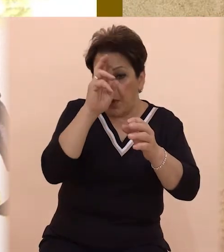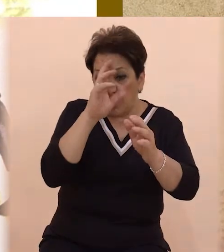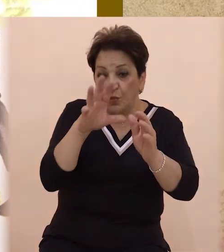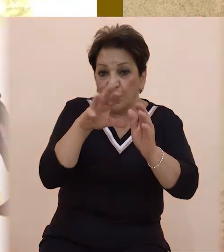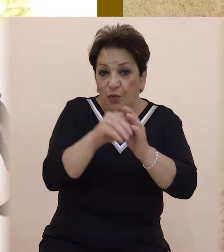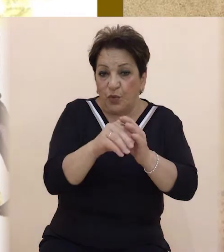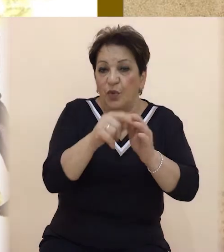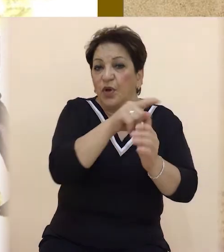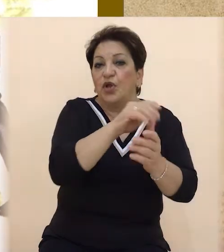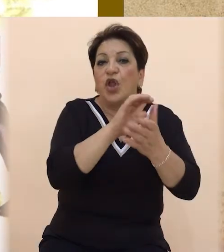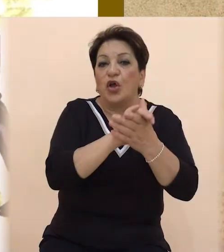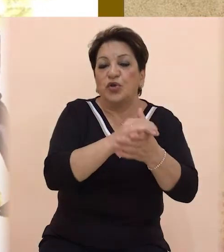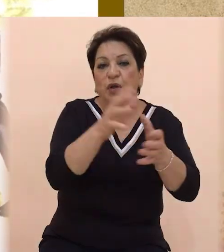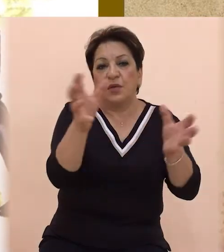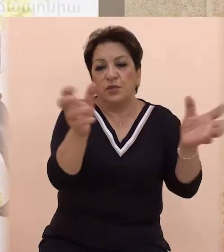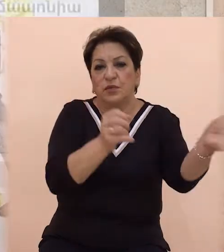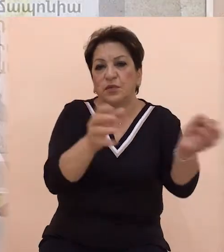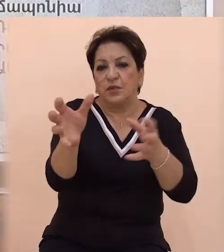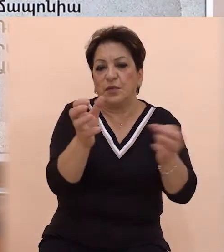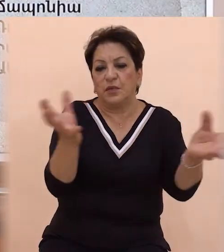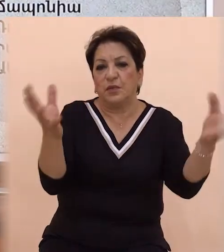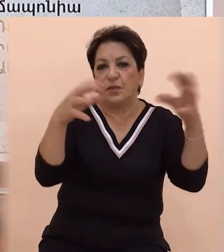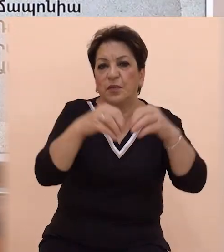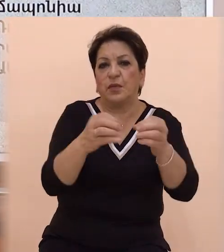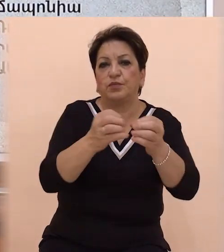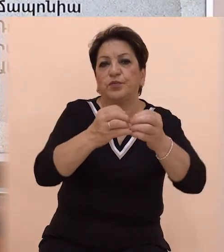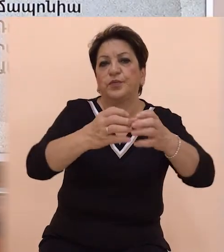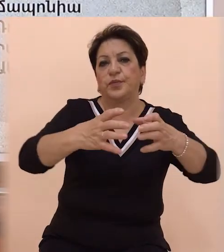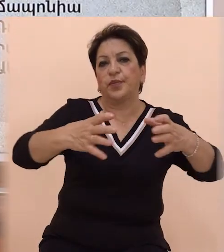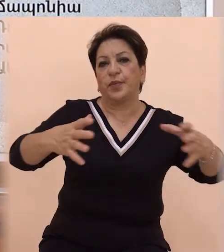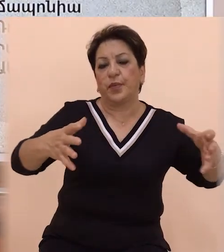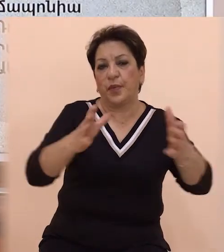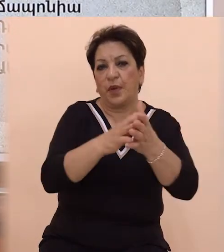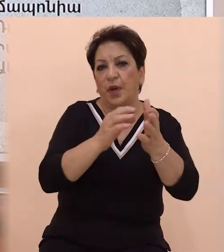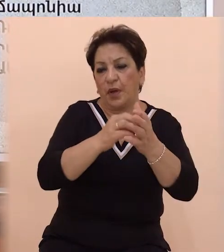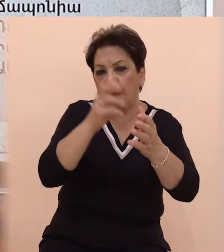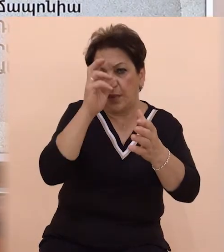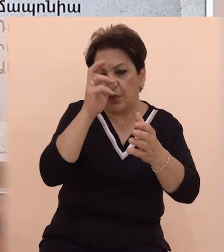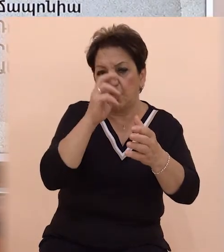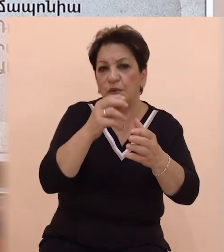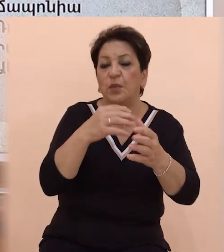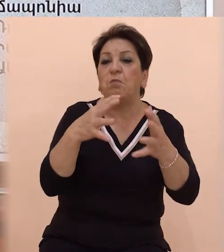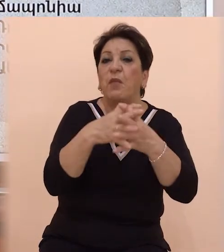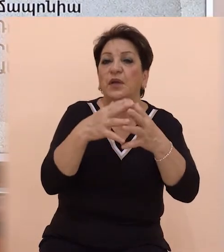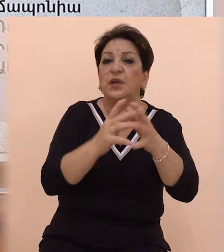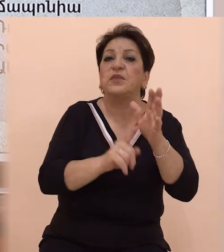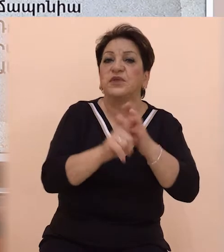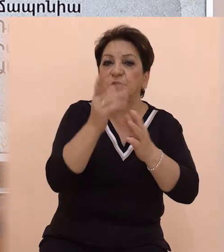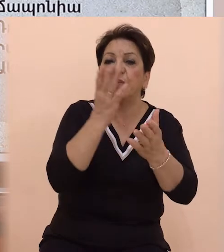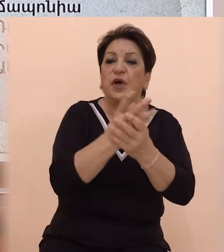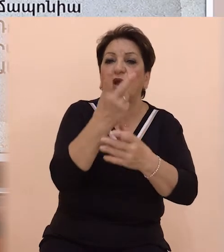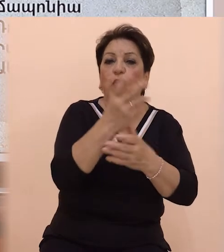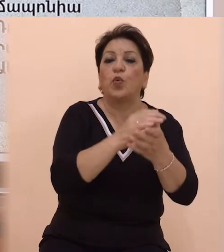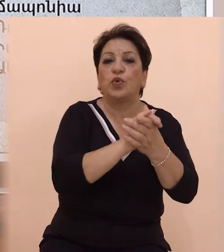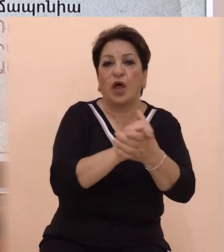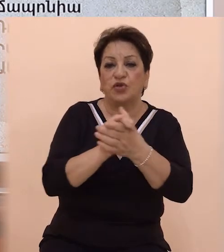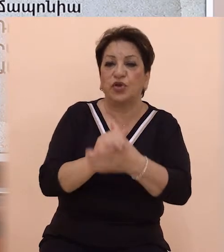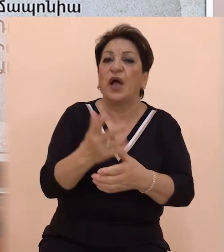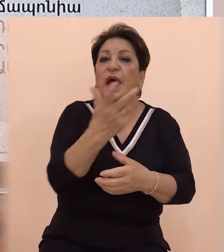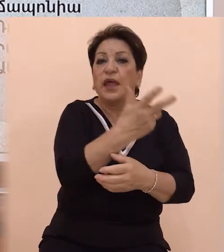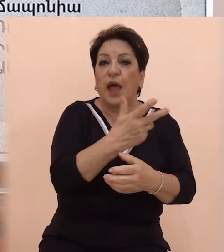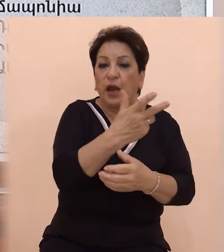իր դաշնակից պետությանը։ Պատերազմի սկզբին նշեցինք, որ ունեինք երկու դաշինք, երյակ